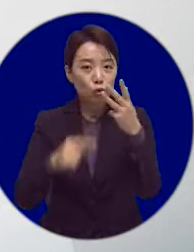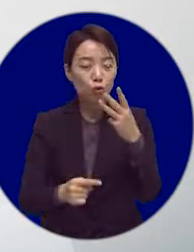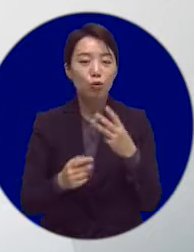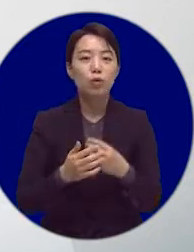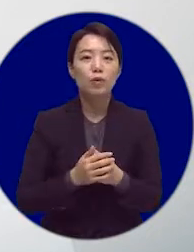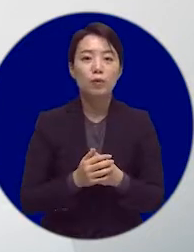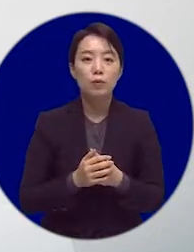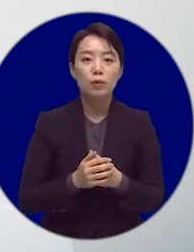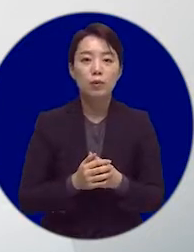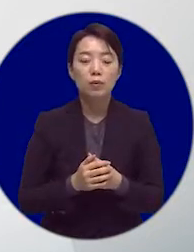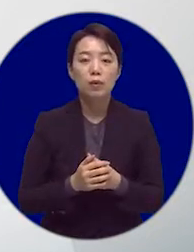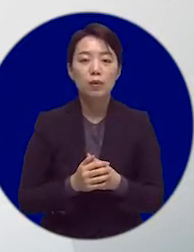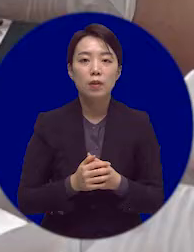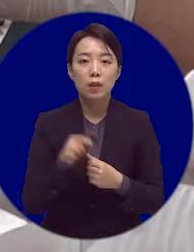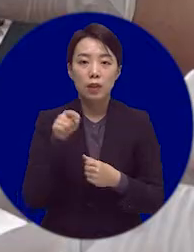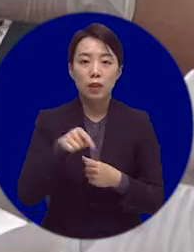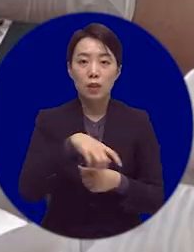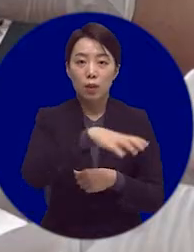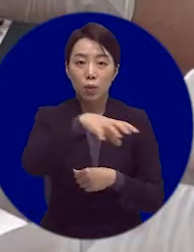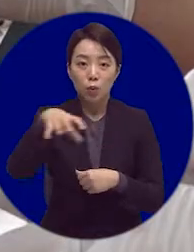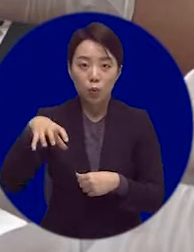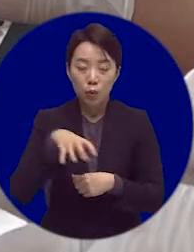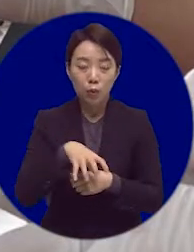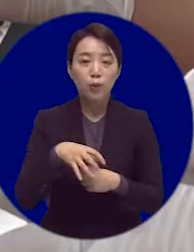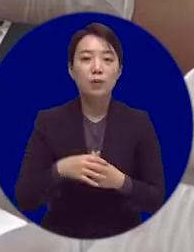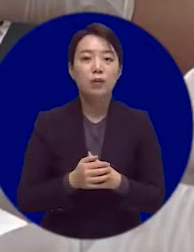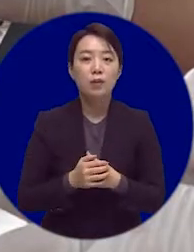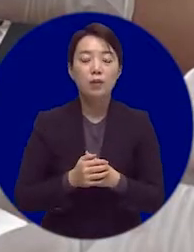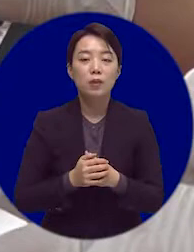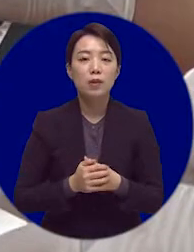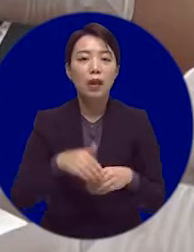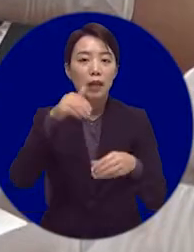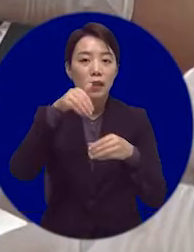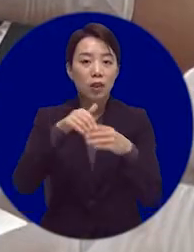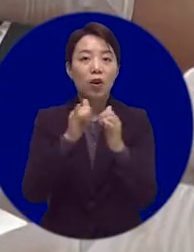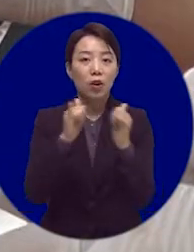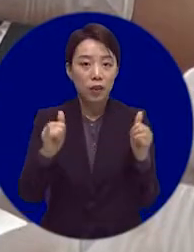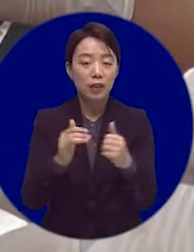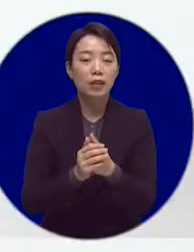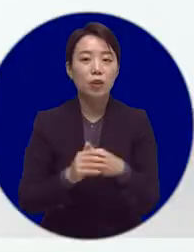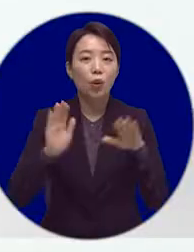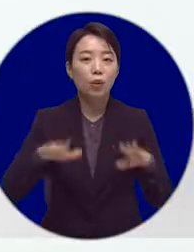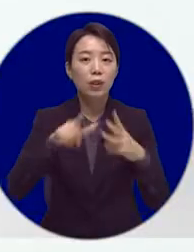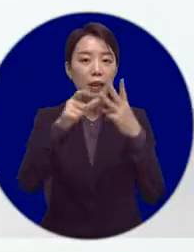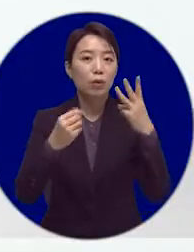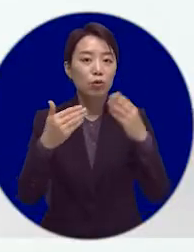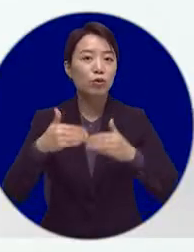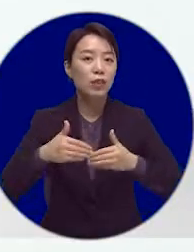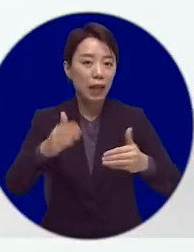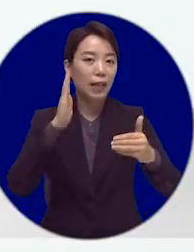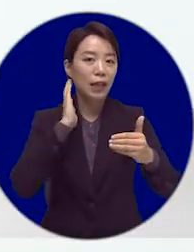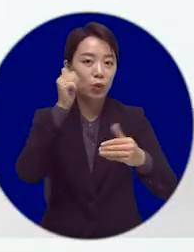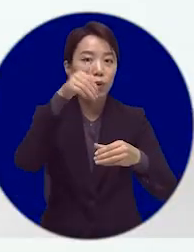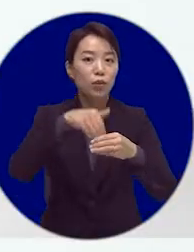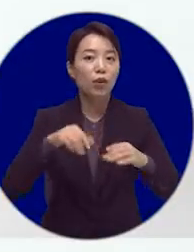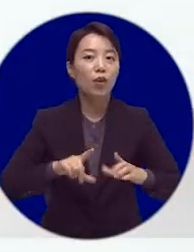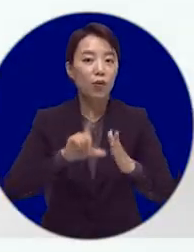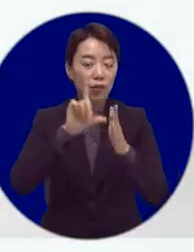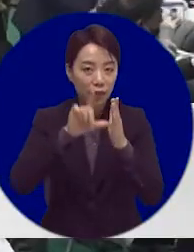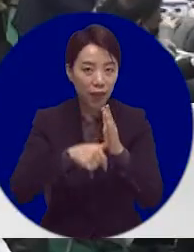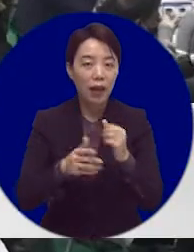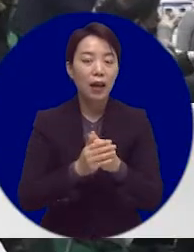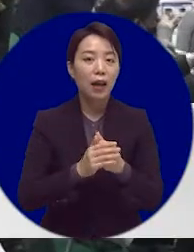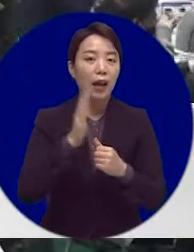상당구 선거구입니다. 해당 재보궐선거가 실시되는 지역의 선거인은 오는 3월 9일 실시하는 대통령 선거